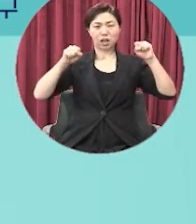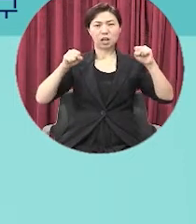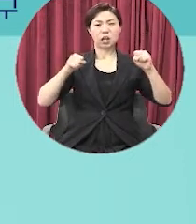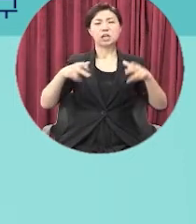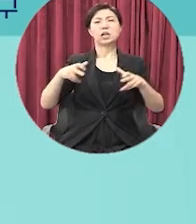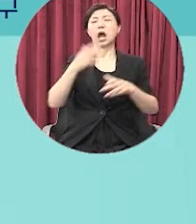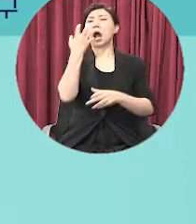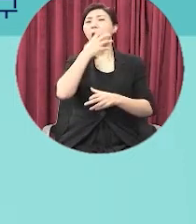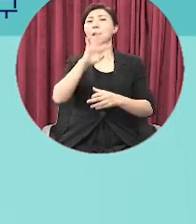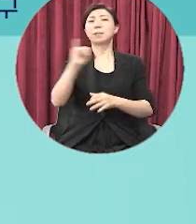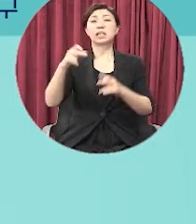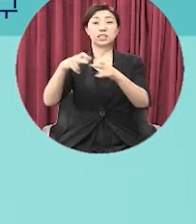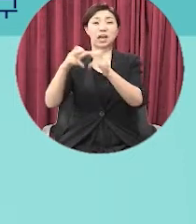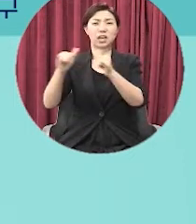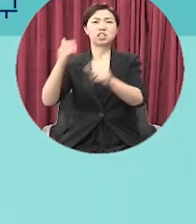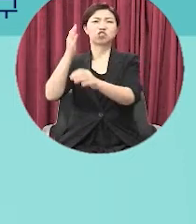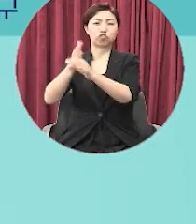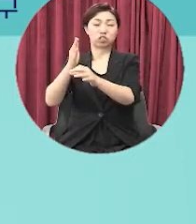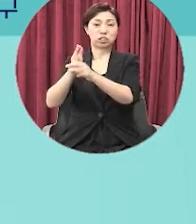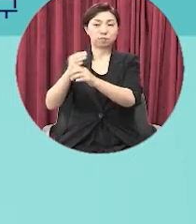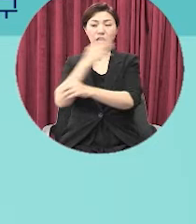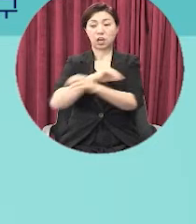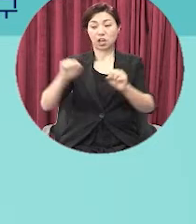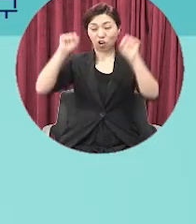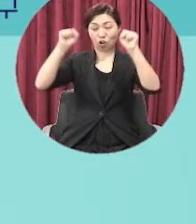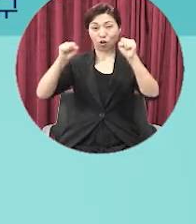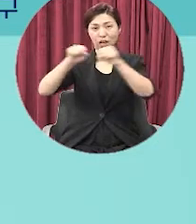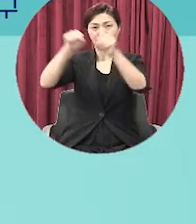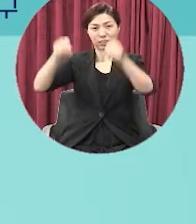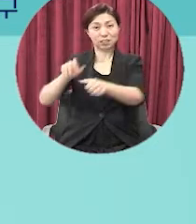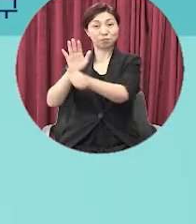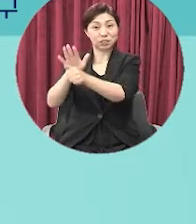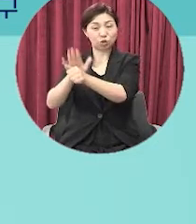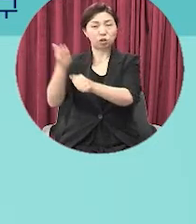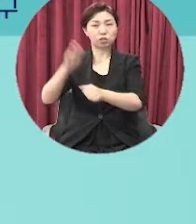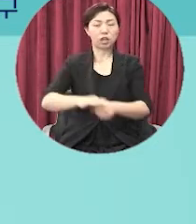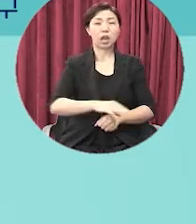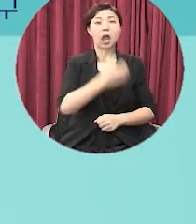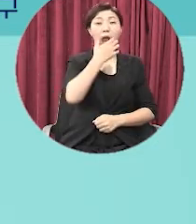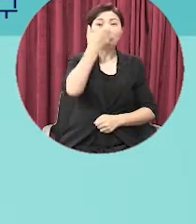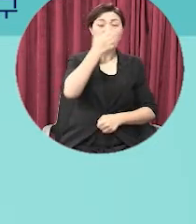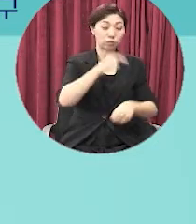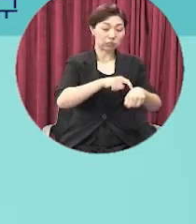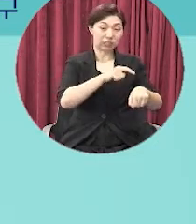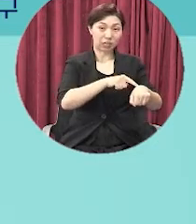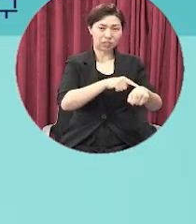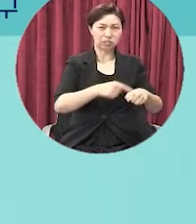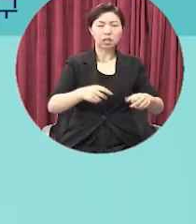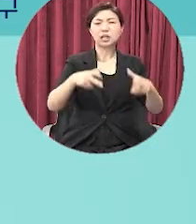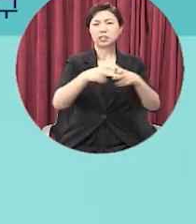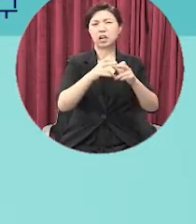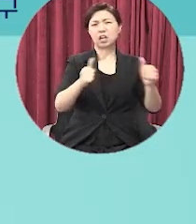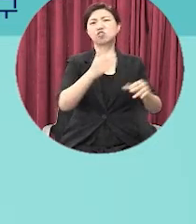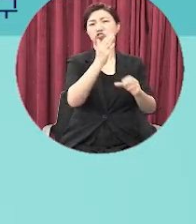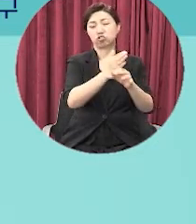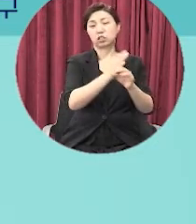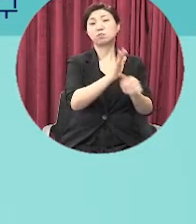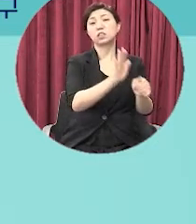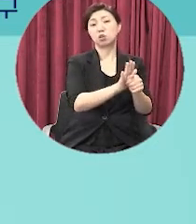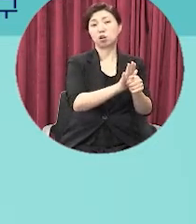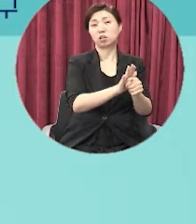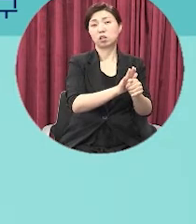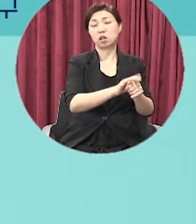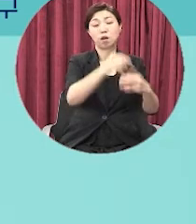애플은 장애인을 대상으로 해서 휠체어 모드를 지원 하기 때문에 장애인 분께서 서너 1 아 것이겠죠 그 말은 곧